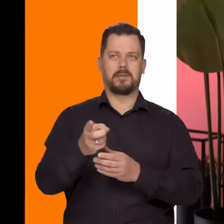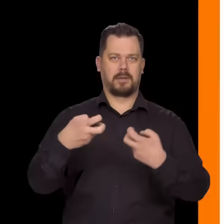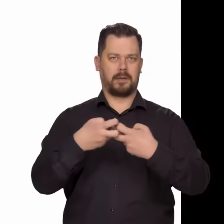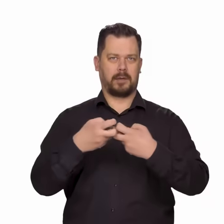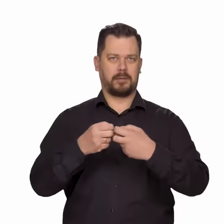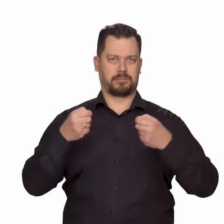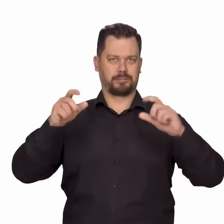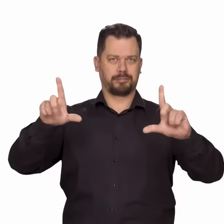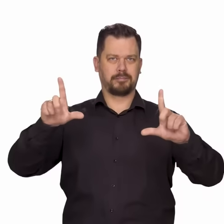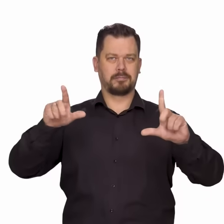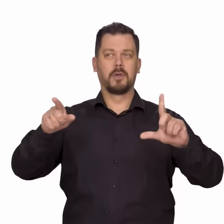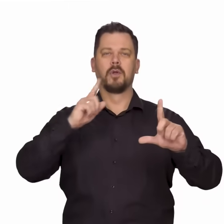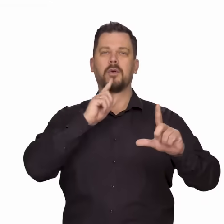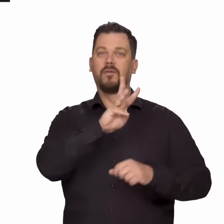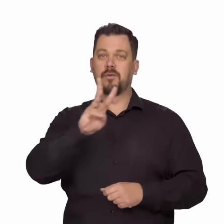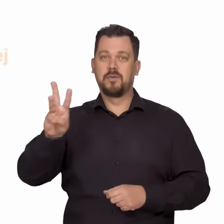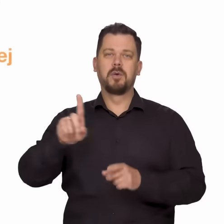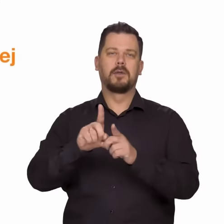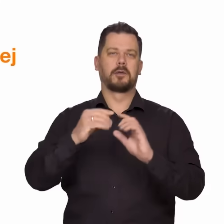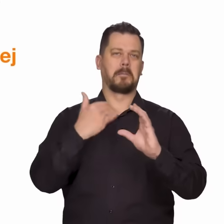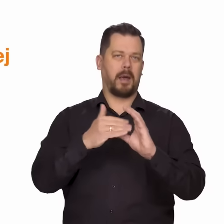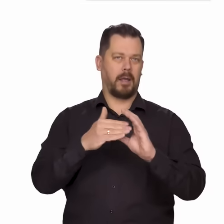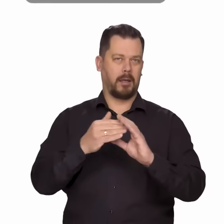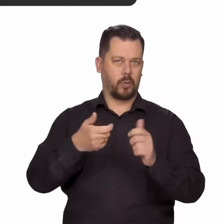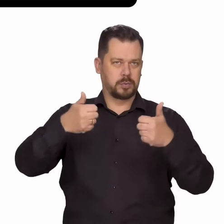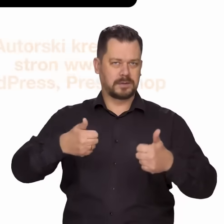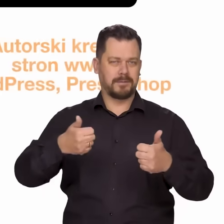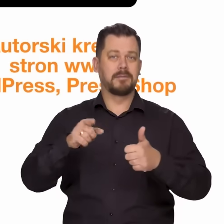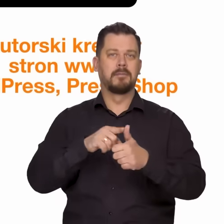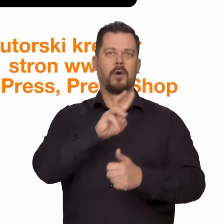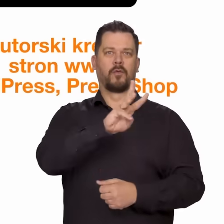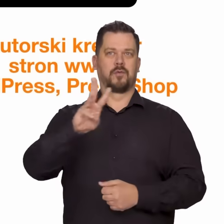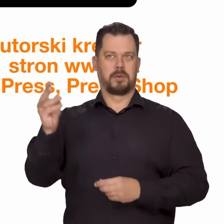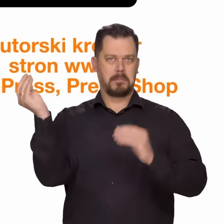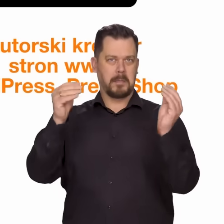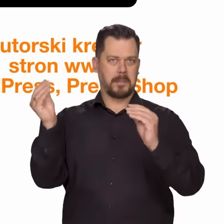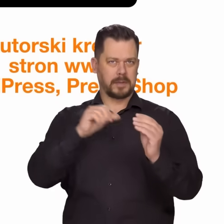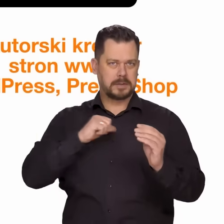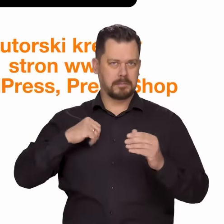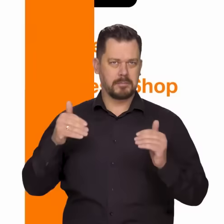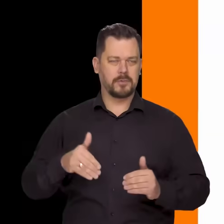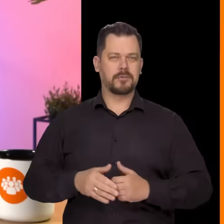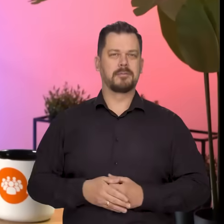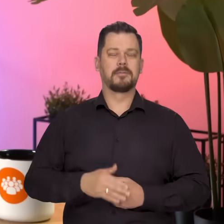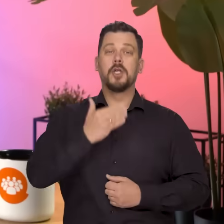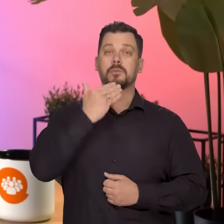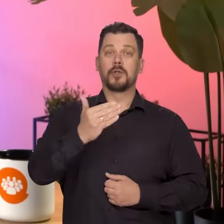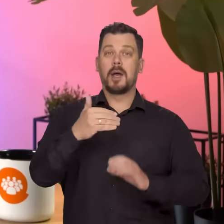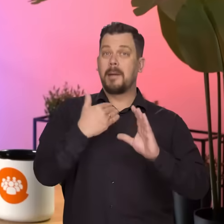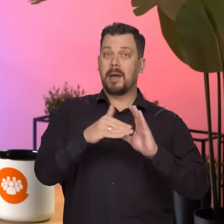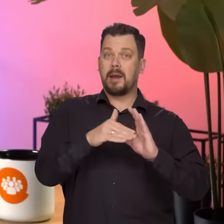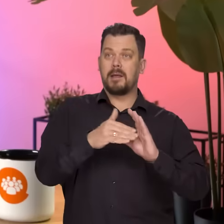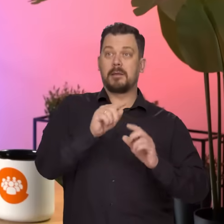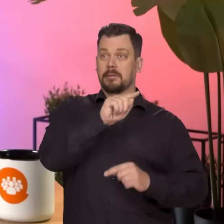internecie. Skonfigurujesz domenę, skrzynki e-mail, a nawet stworzysz stronę www. Dzięki mailowi